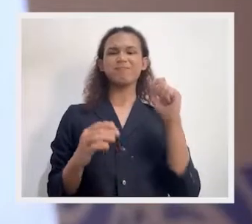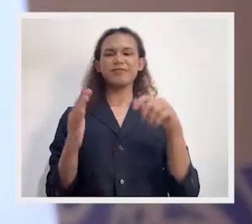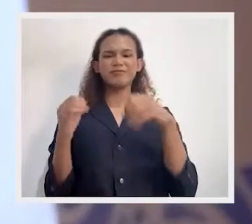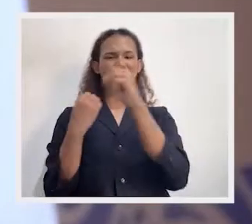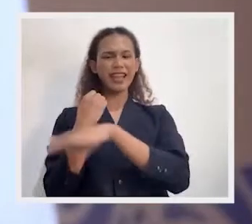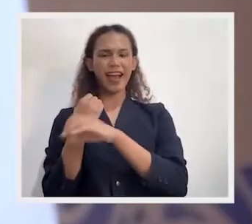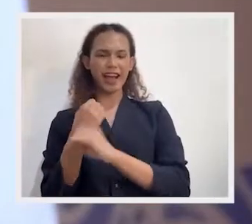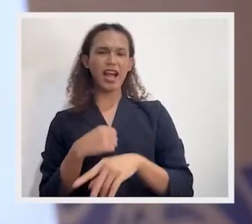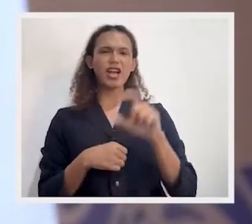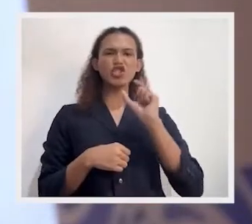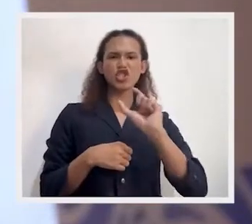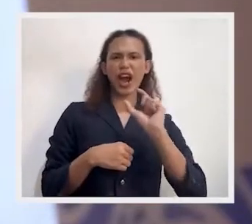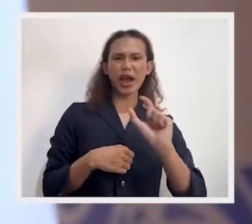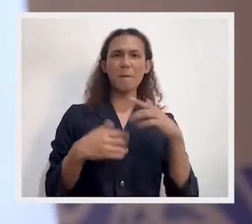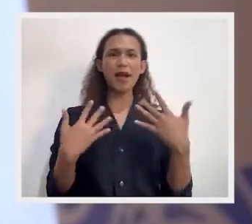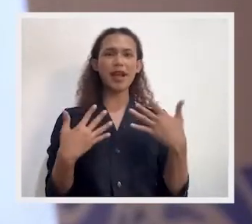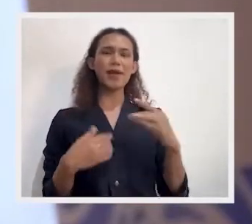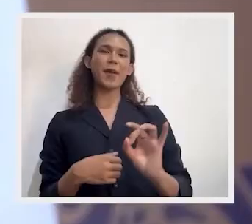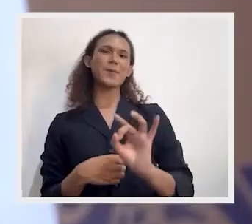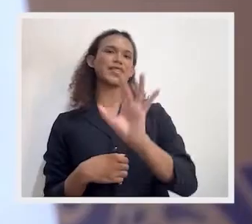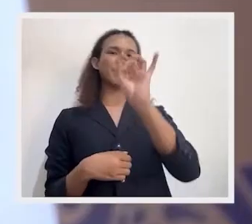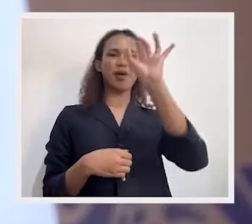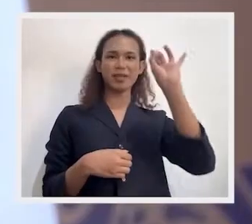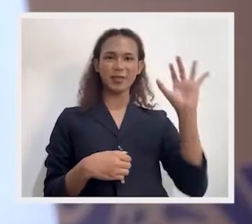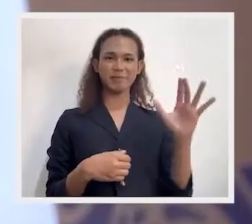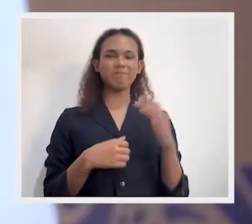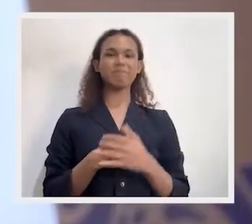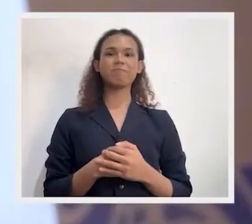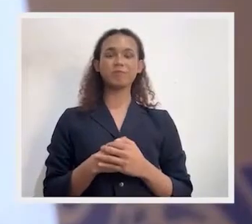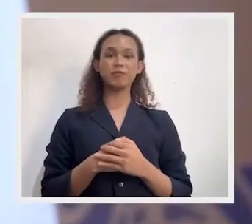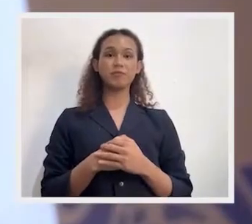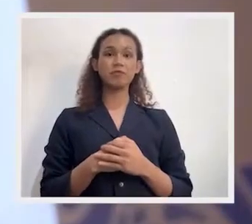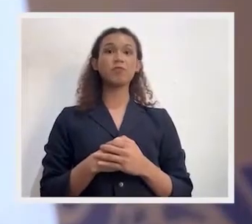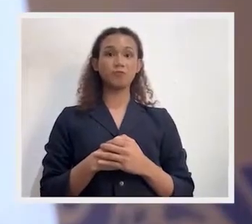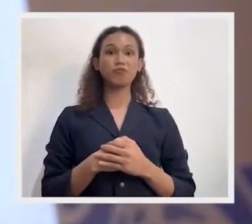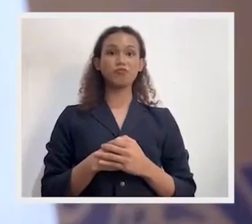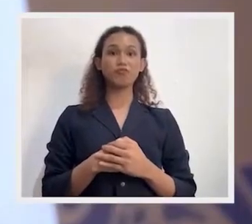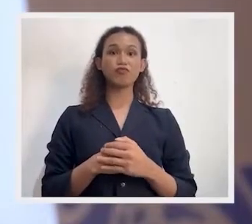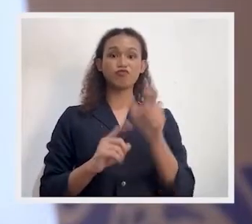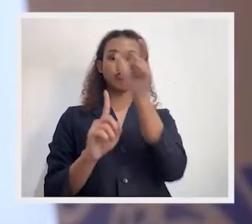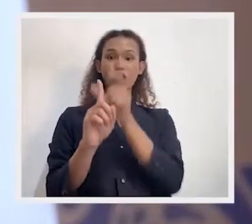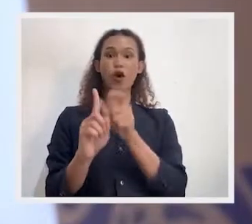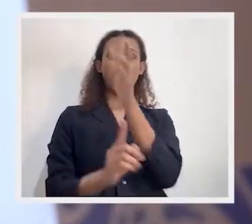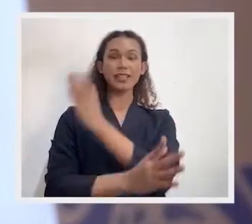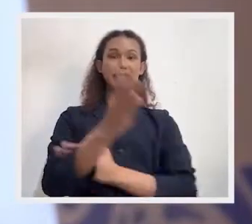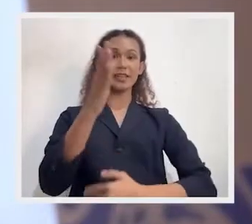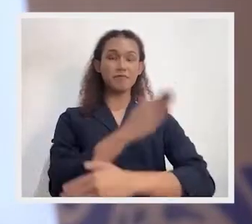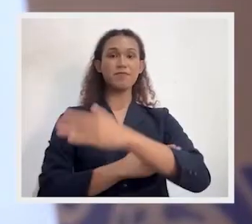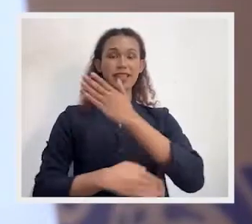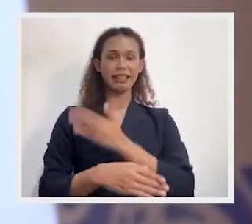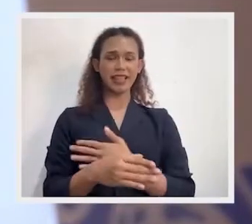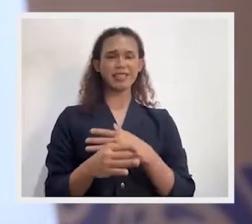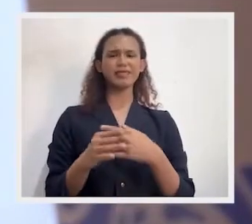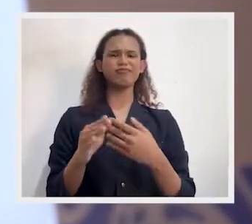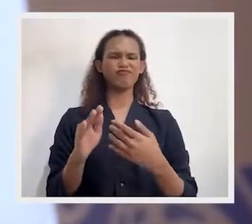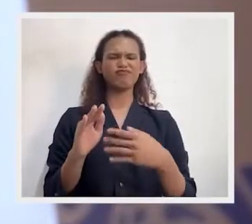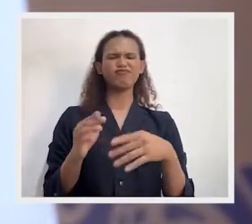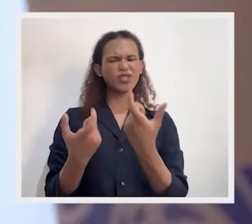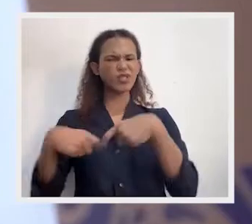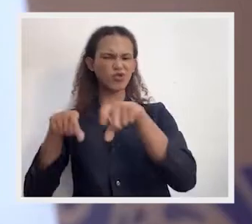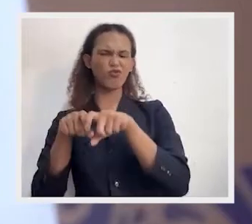cara dan pendekatan yang berbeda. Bagi penyandang disabilitas sesuai dengan jenis